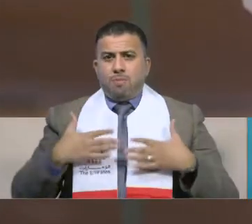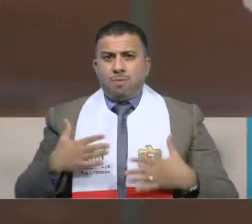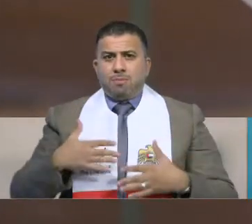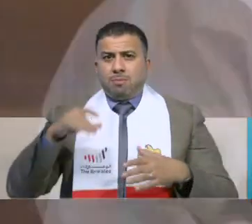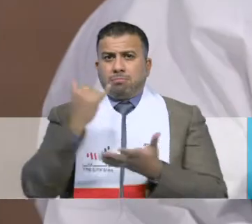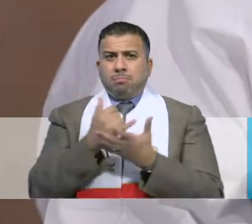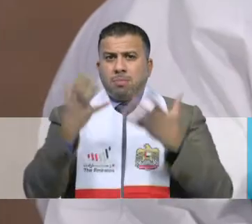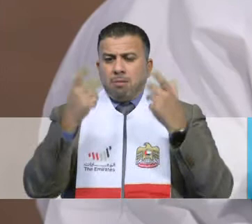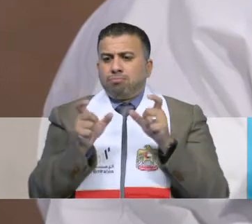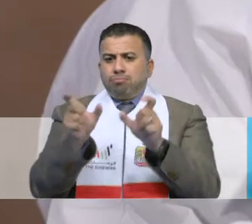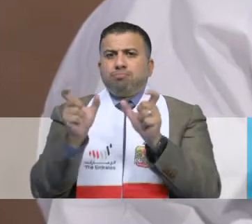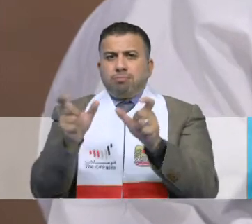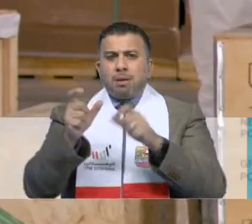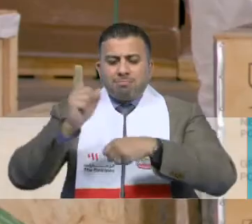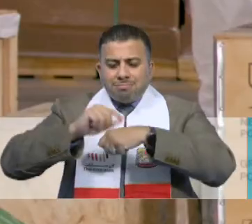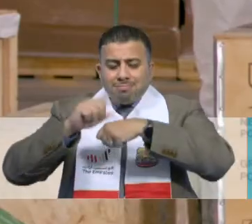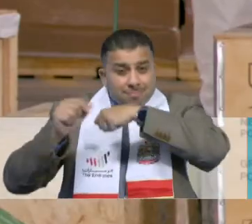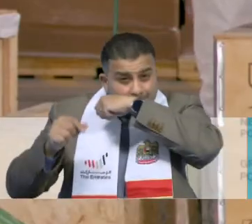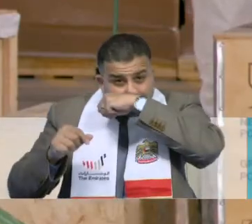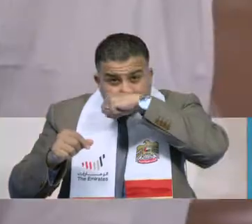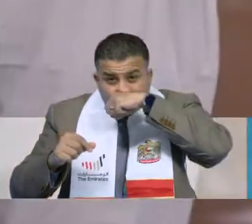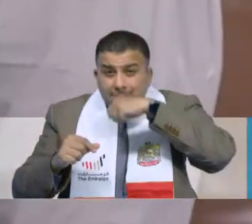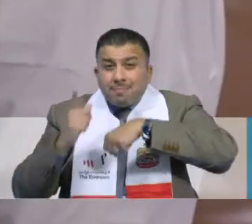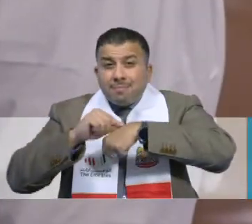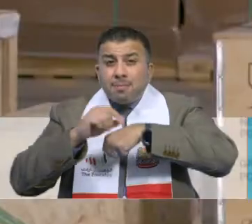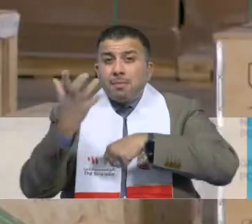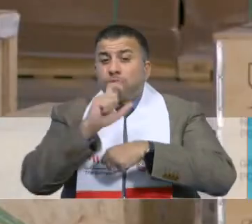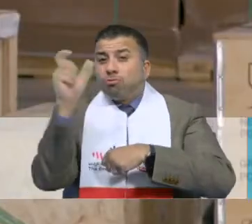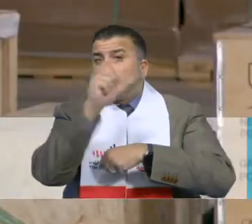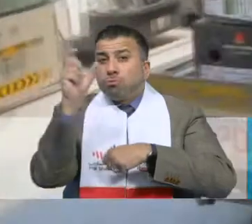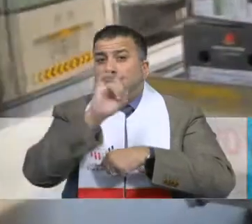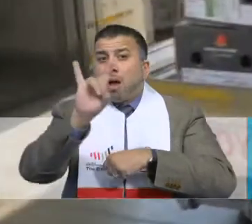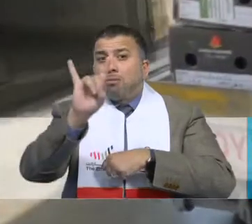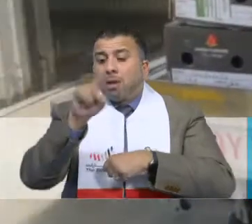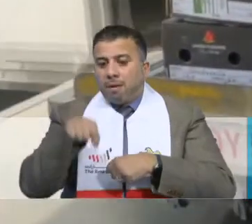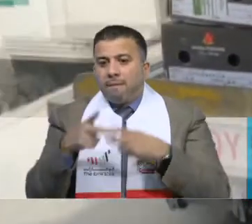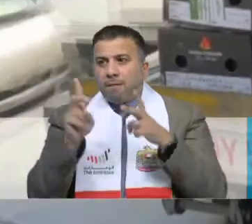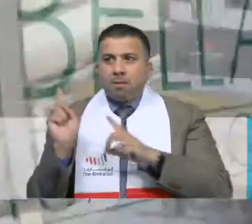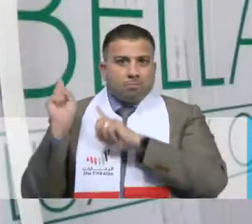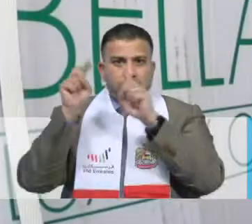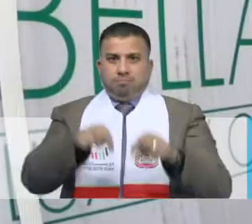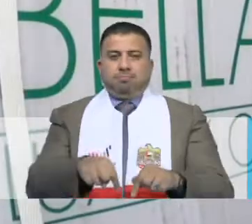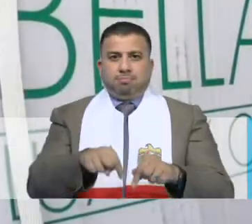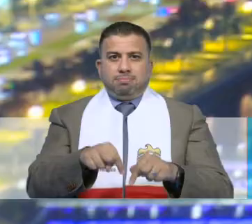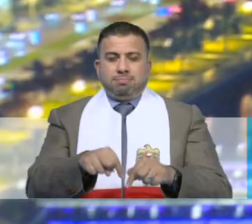من حيث عدد ضبطيات المخدرات خلال الأشهر العشرة الأولى من العام الجاري.